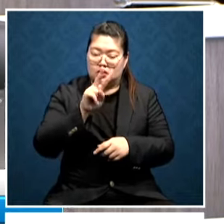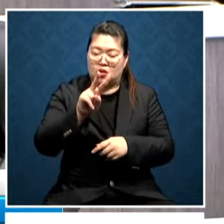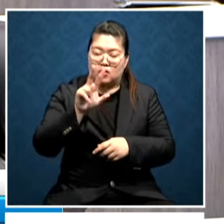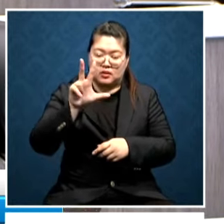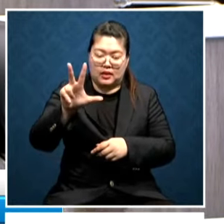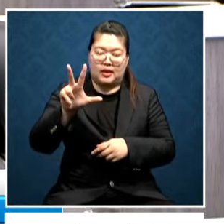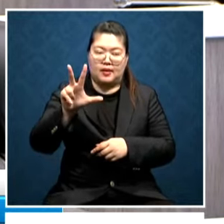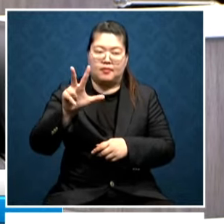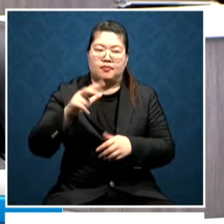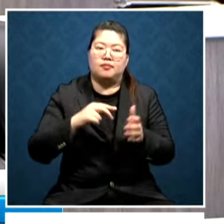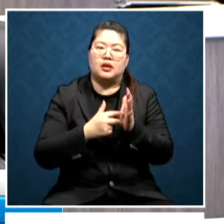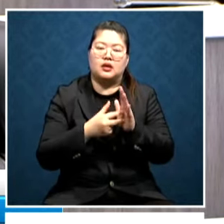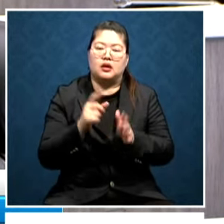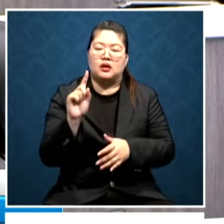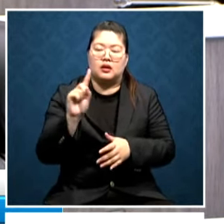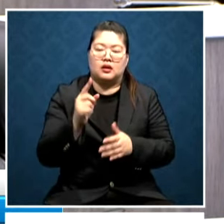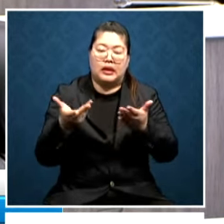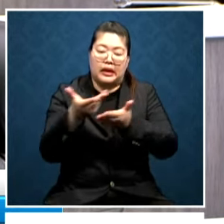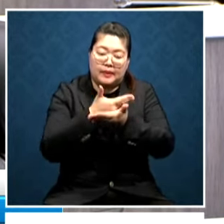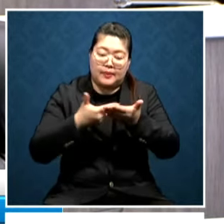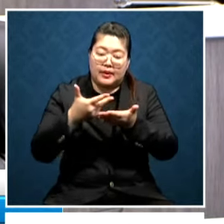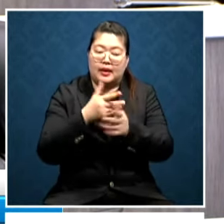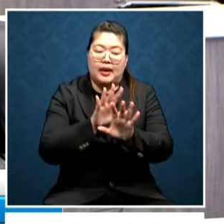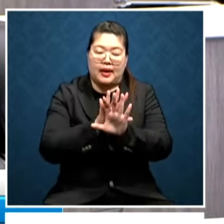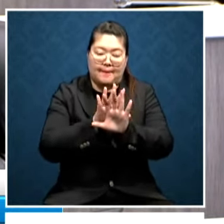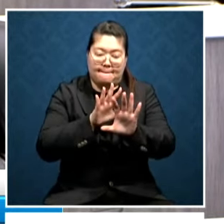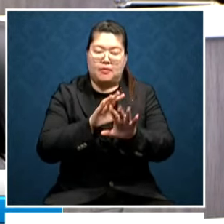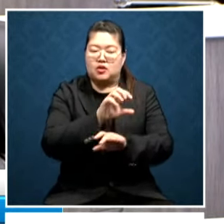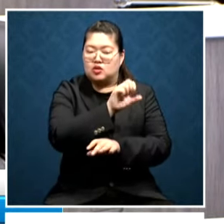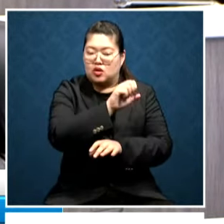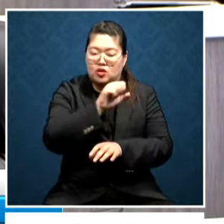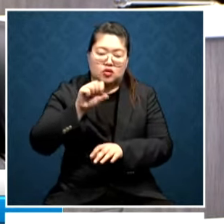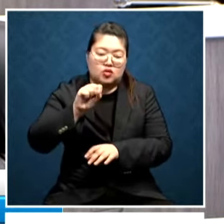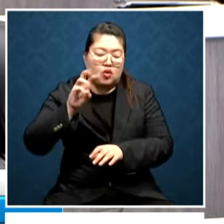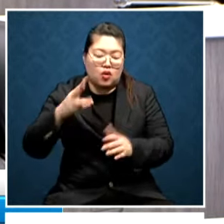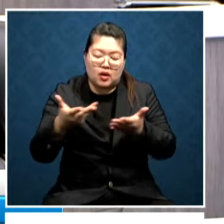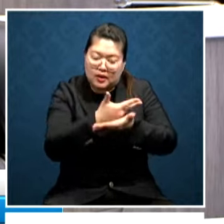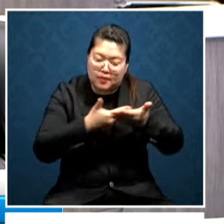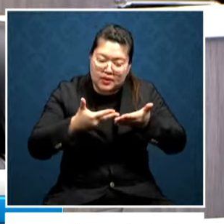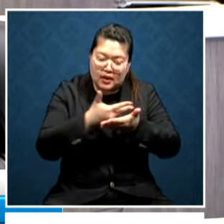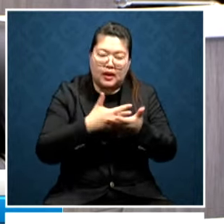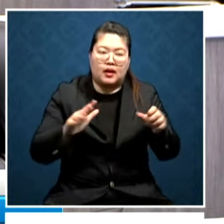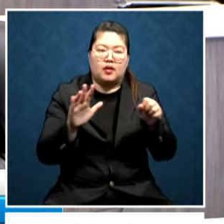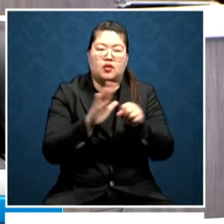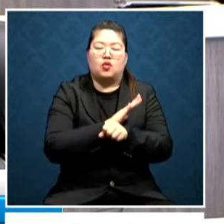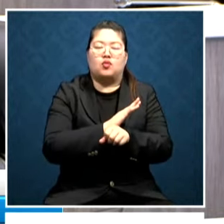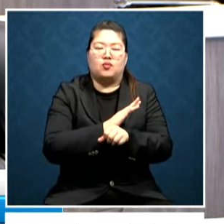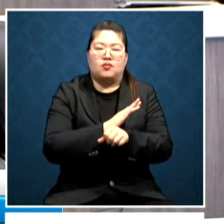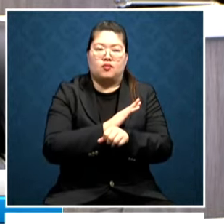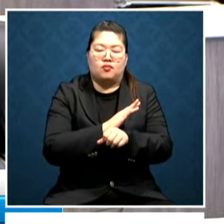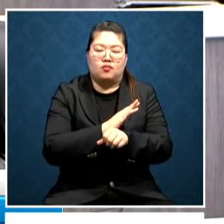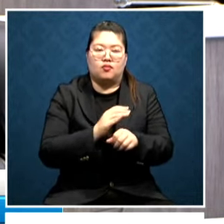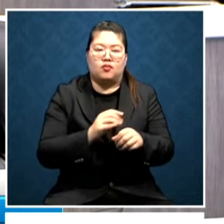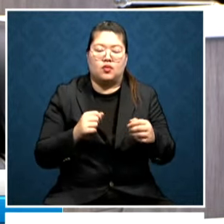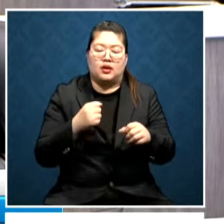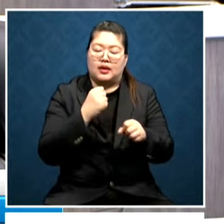1-3 1-2-3นะครับก็คือพิจารณาแปดเต็มสภาไปเลยนะครับเพราะว่าเพื่อให้แล้วเสร็จให้1ก็คือทันท่วงทีให้มีการจ